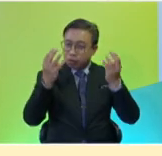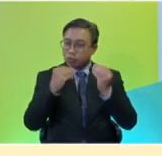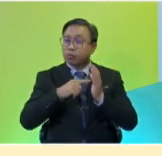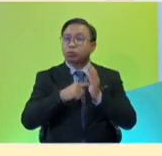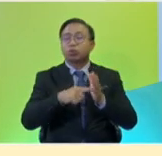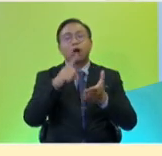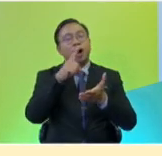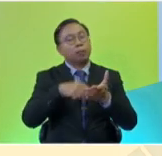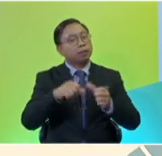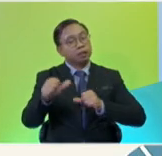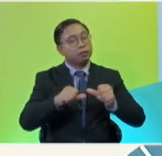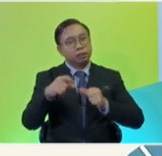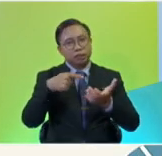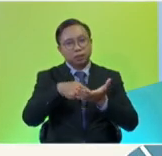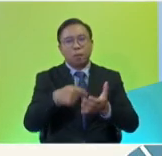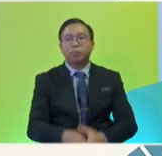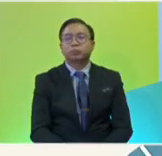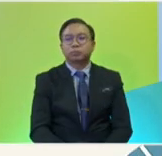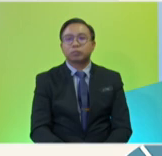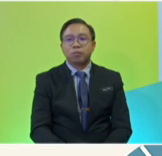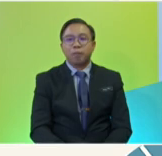apakah activity ini